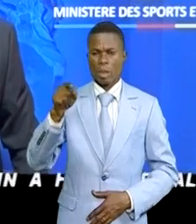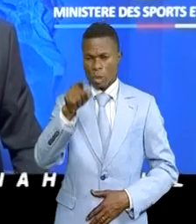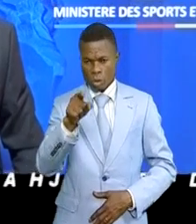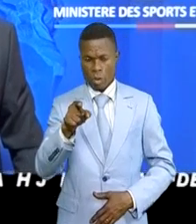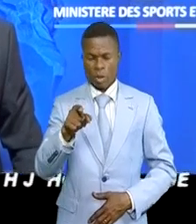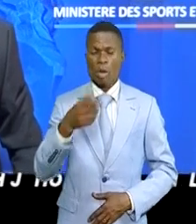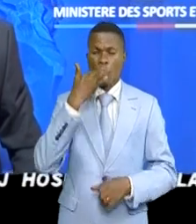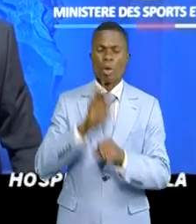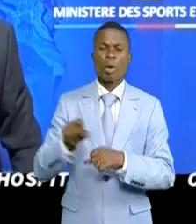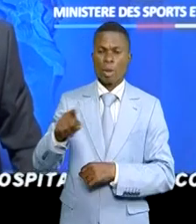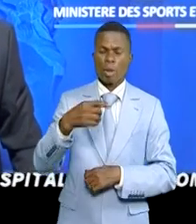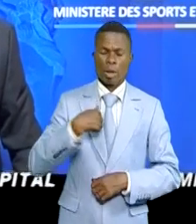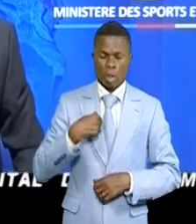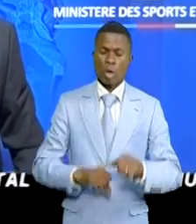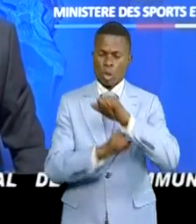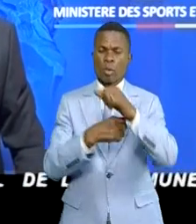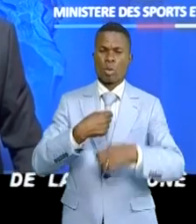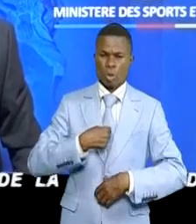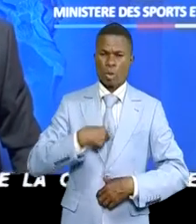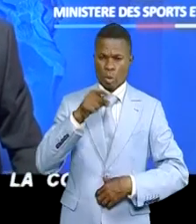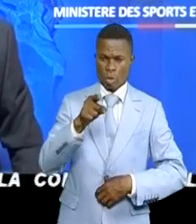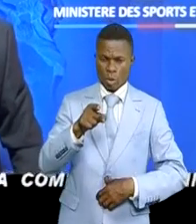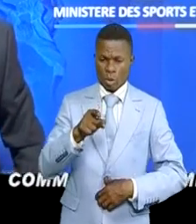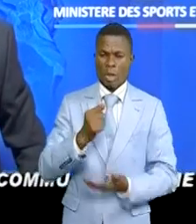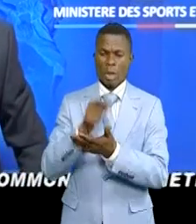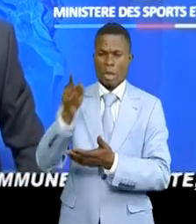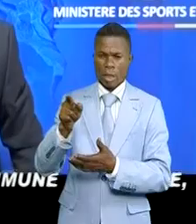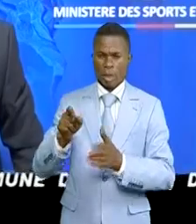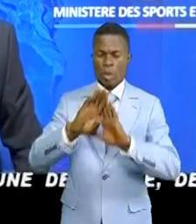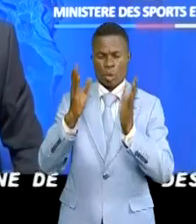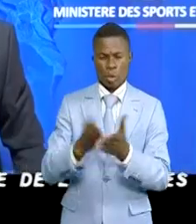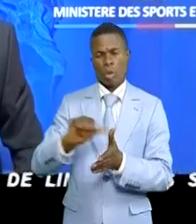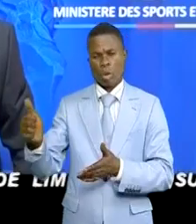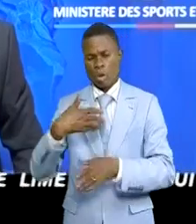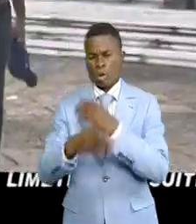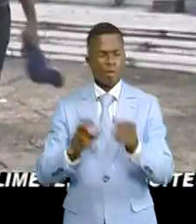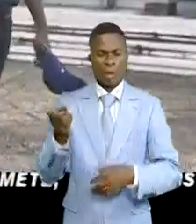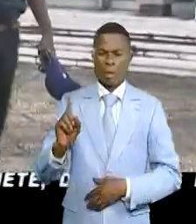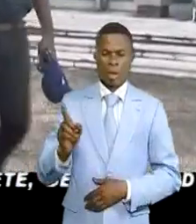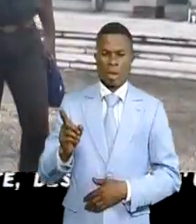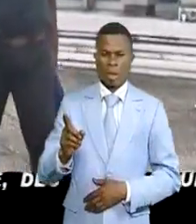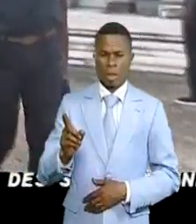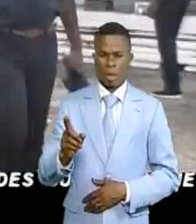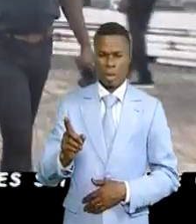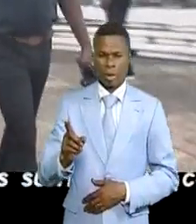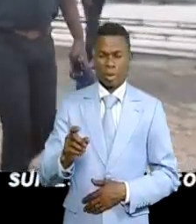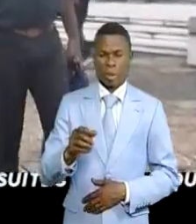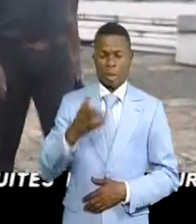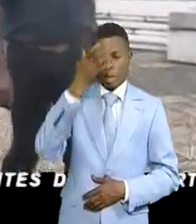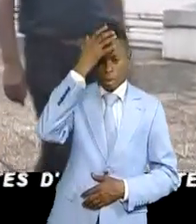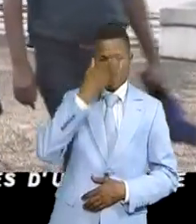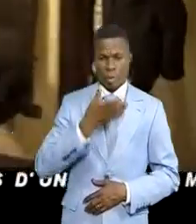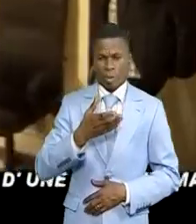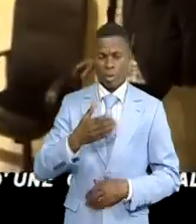ai rassuré que mon accompagnement ferait de lui ce que peut-être les autres n'ont pas pu faire. Cette figure de l'un